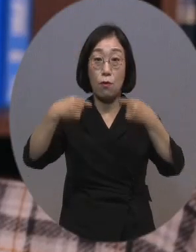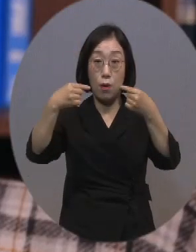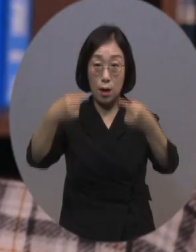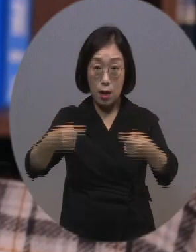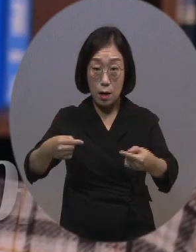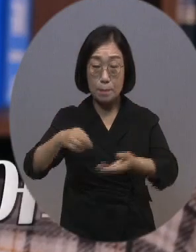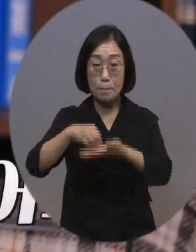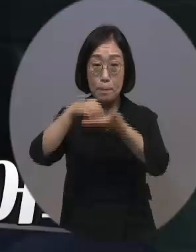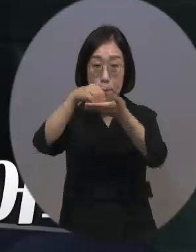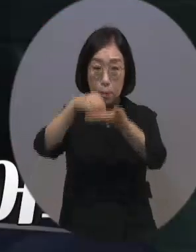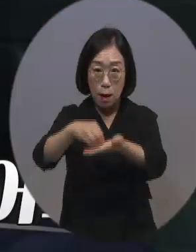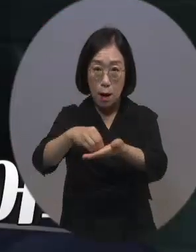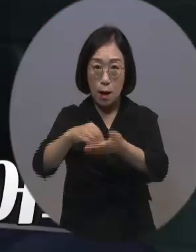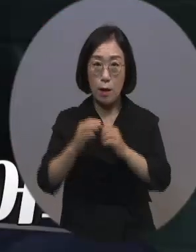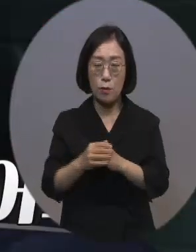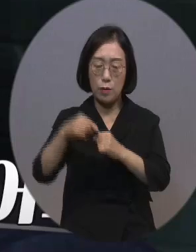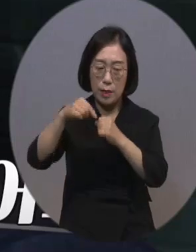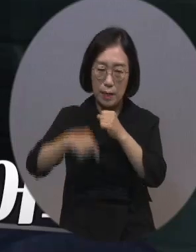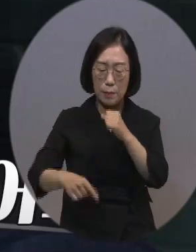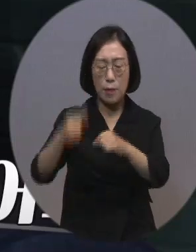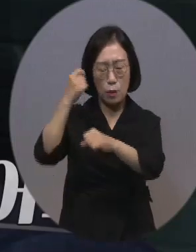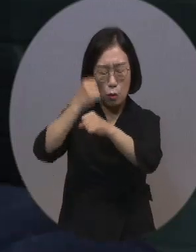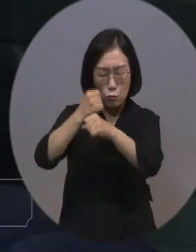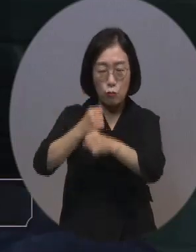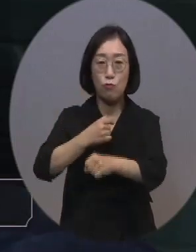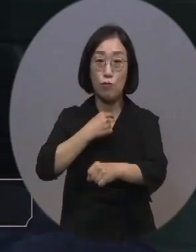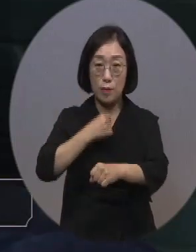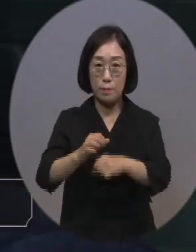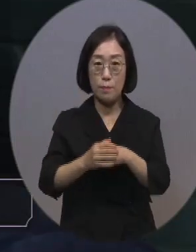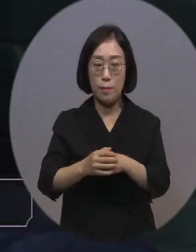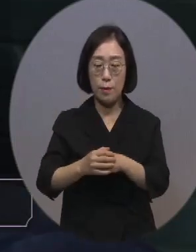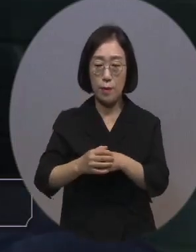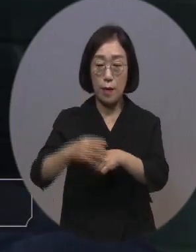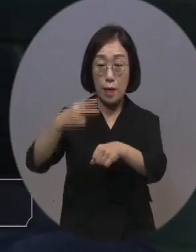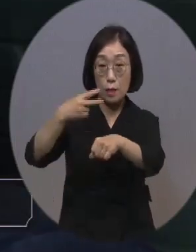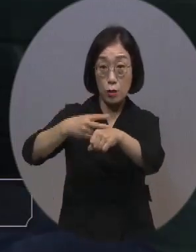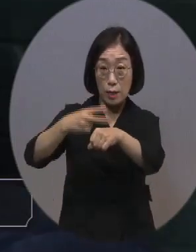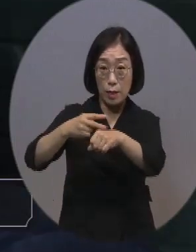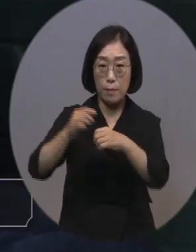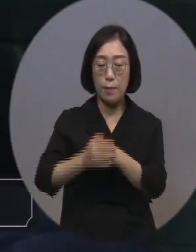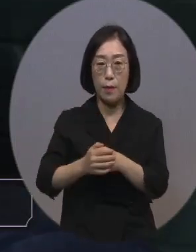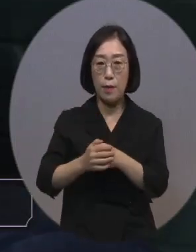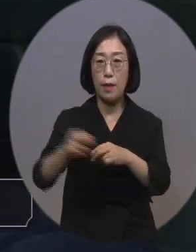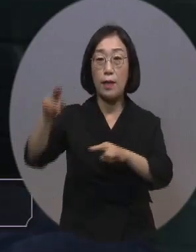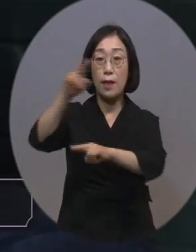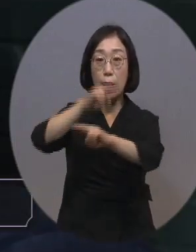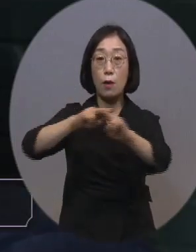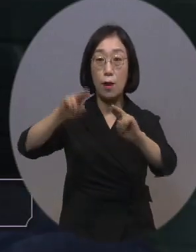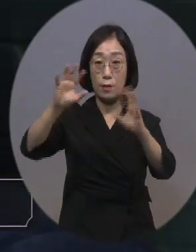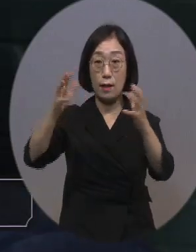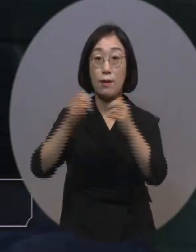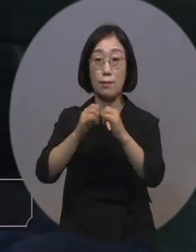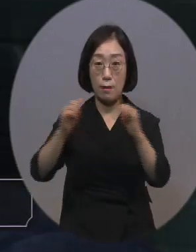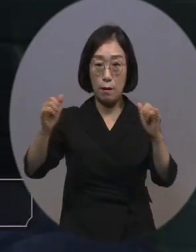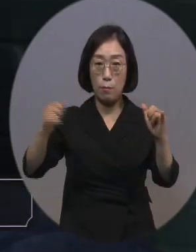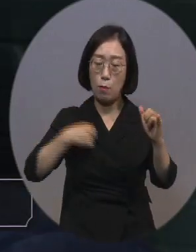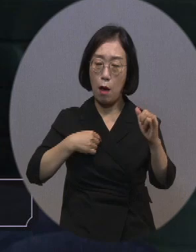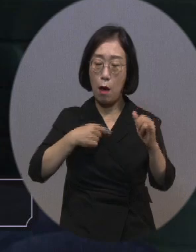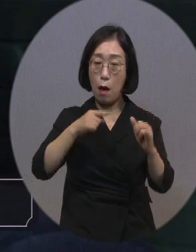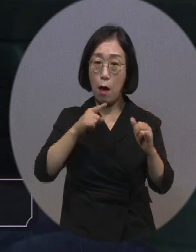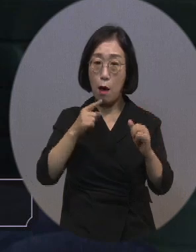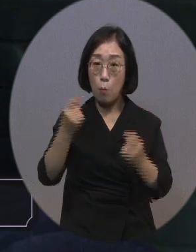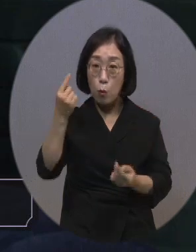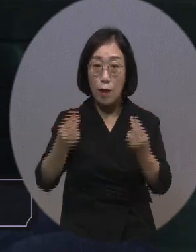학문적으로 북한 인권을 좀 다루고 싶더라고요. 그래서 제 지도 교수님이 그때 네덜란드 사람이었는데 저보다